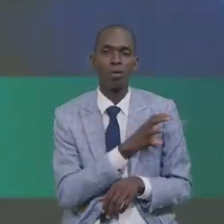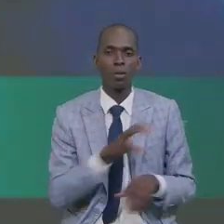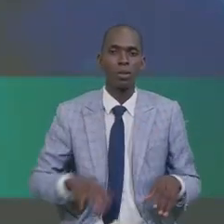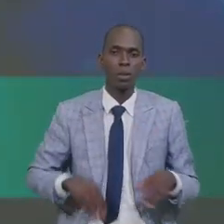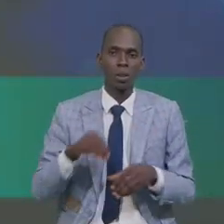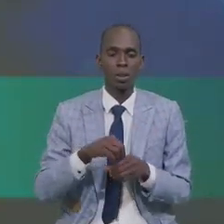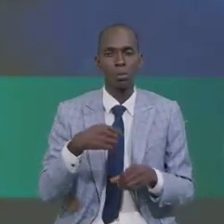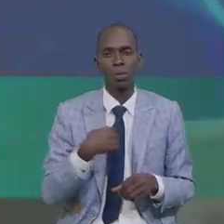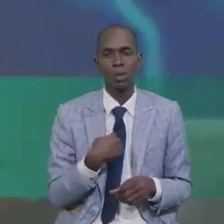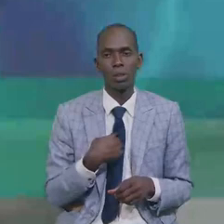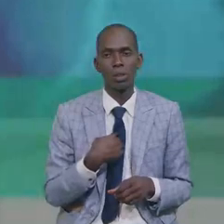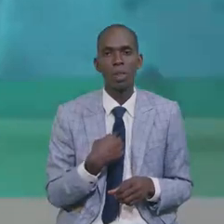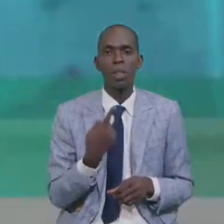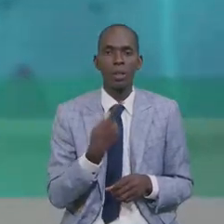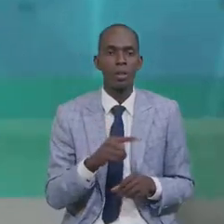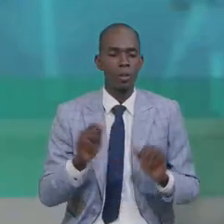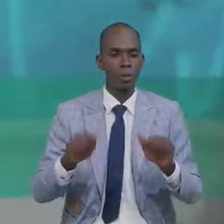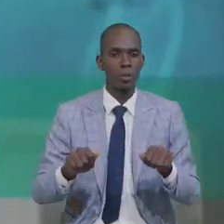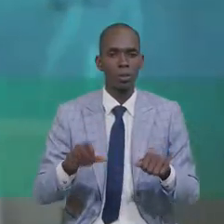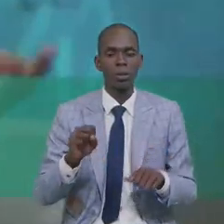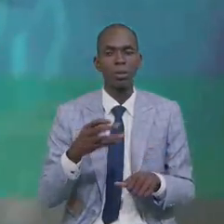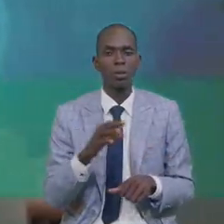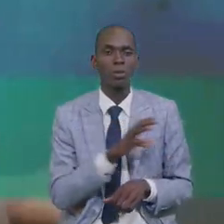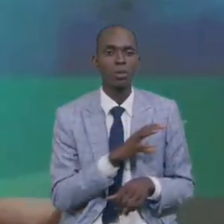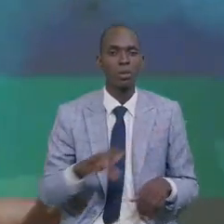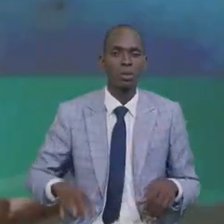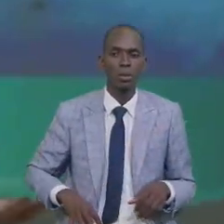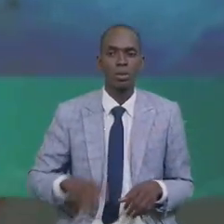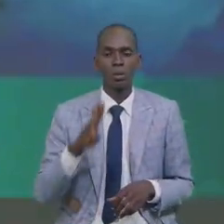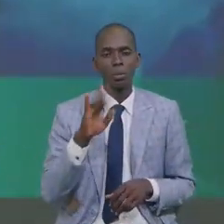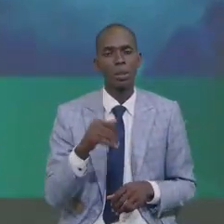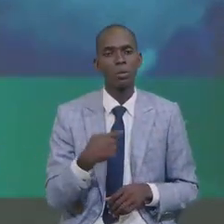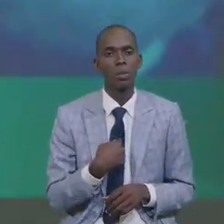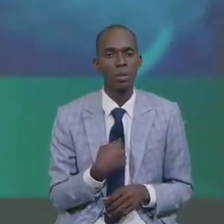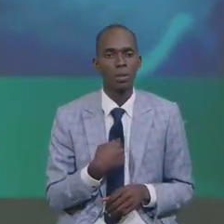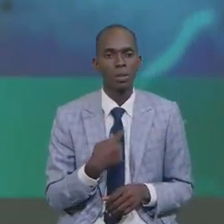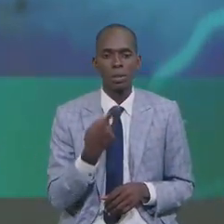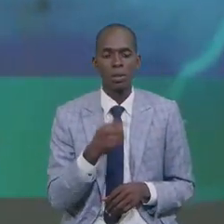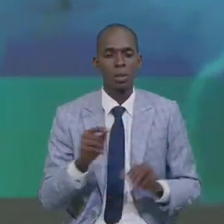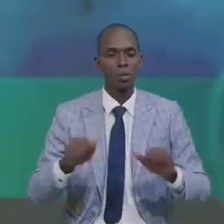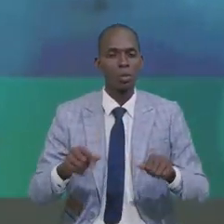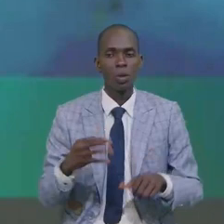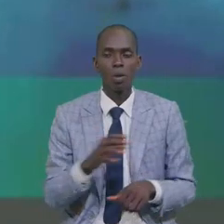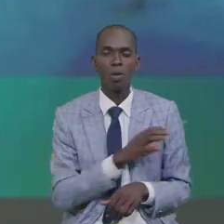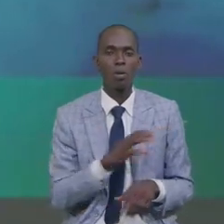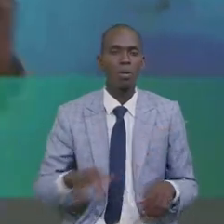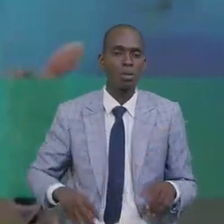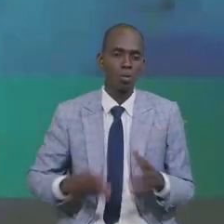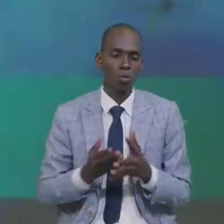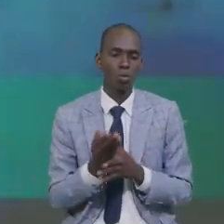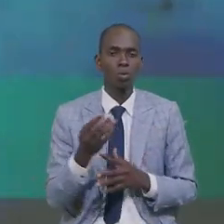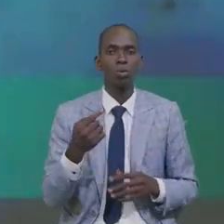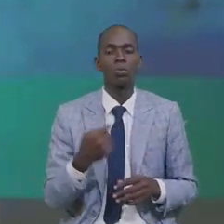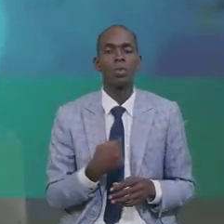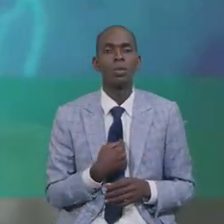Les possibilités de Christ en moi. Les possibilités de Christ par moi. Les possibilités de